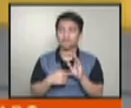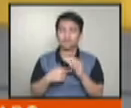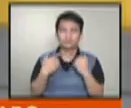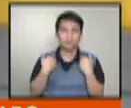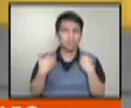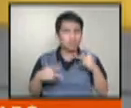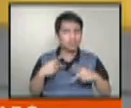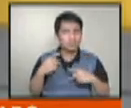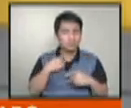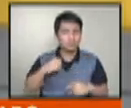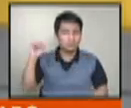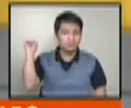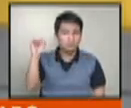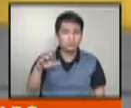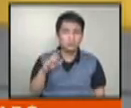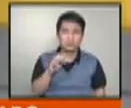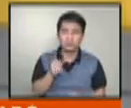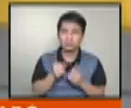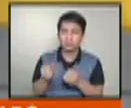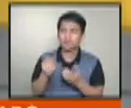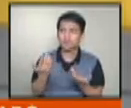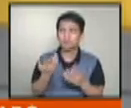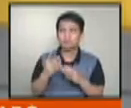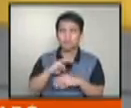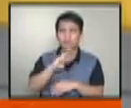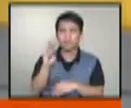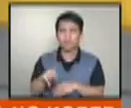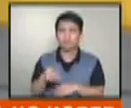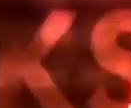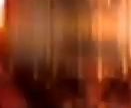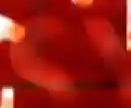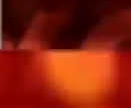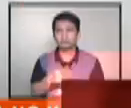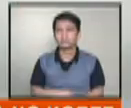ng mga kabataang namamato sa España Blvd sa Maynila. Panoorin po natin.